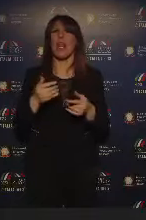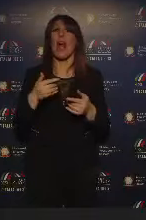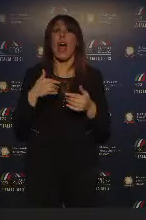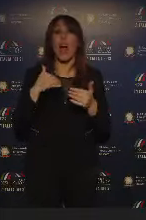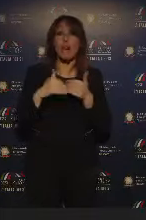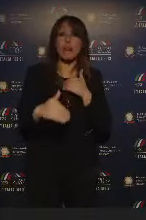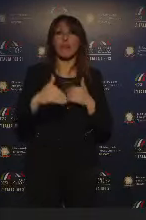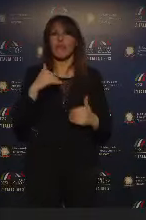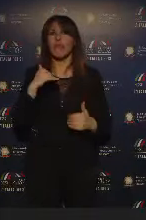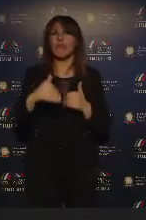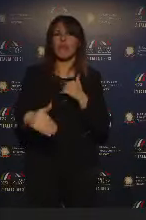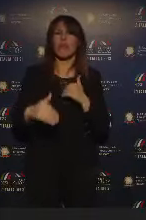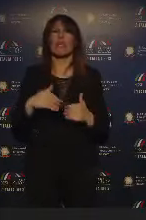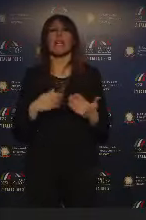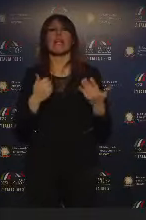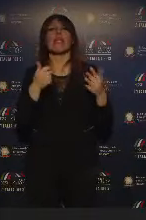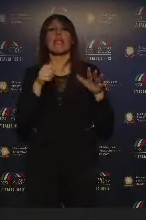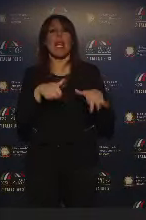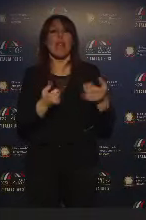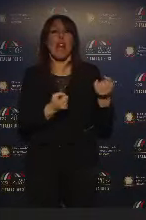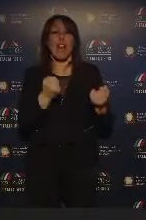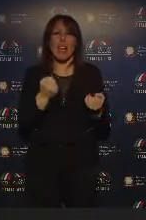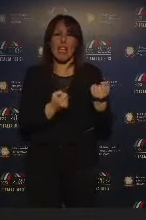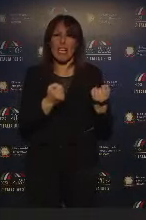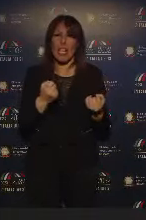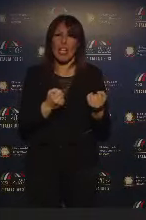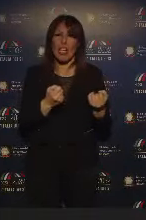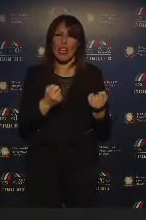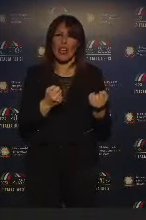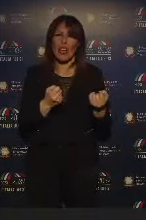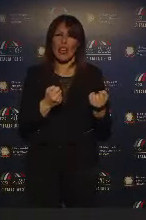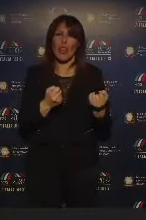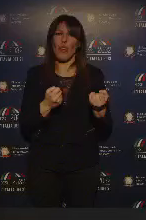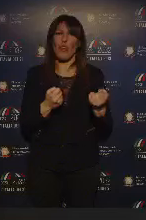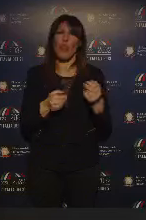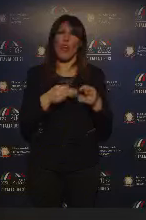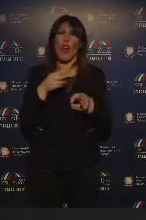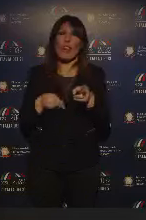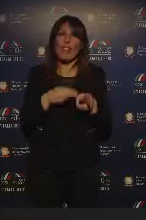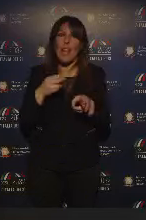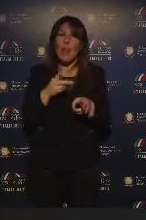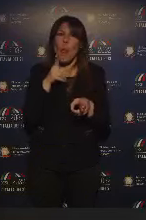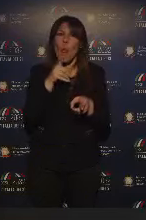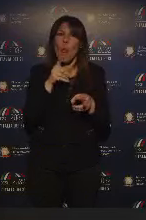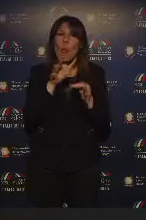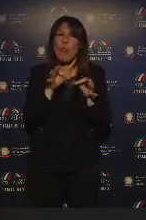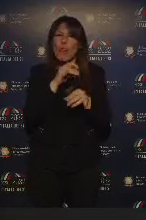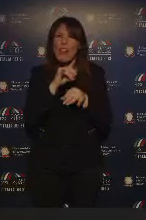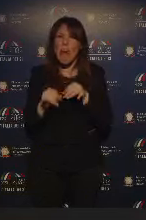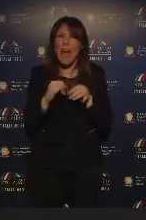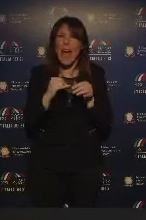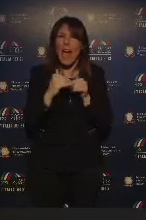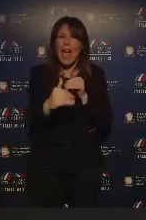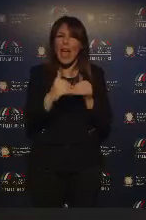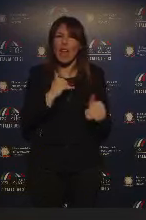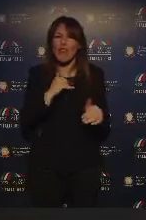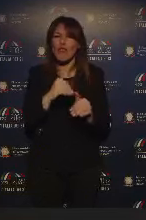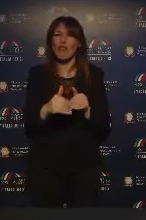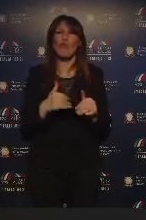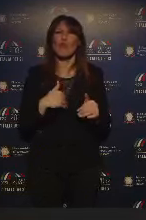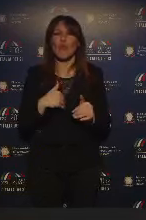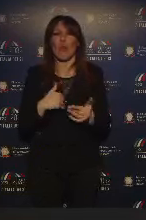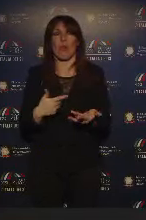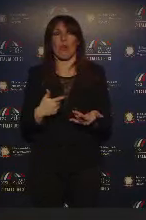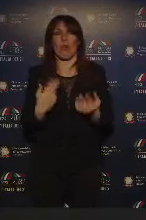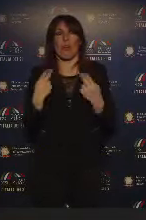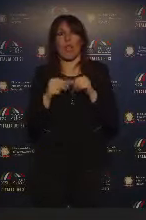200 treni giorno che invece di metterci 2 ore ci mettono un minuto e mezzo Cioè ti cambia la vita di tutta